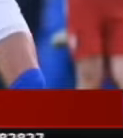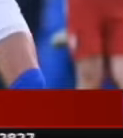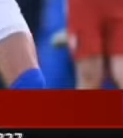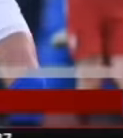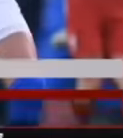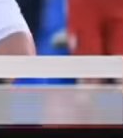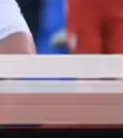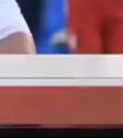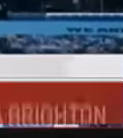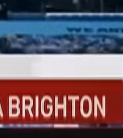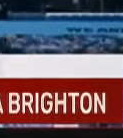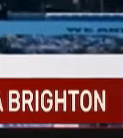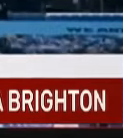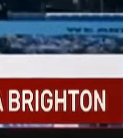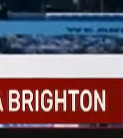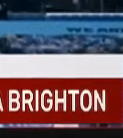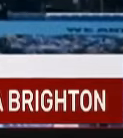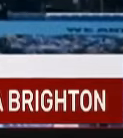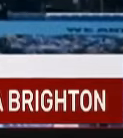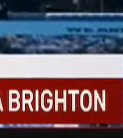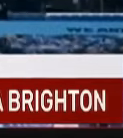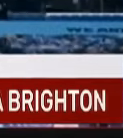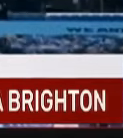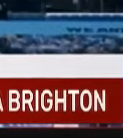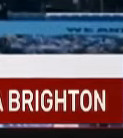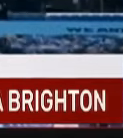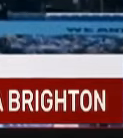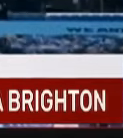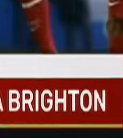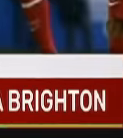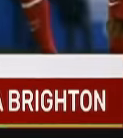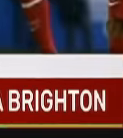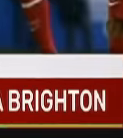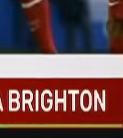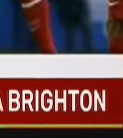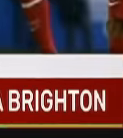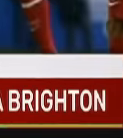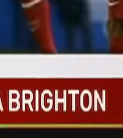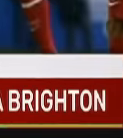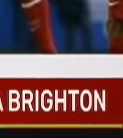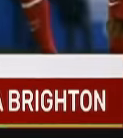The Reds terus dihantui padi VAR.